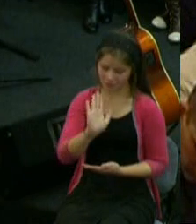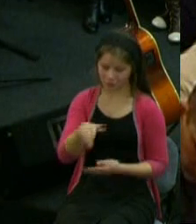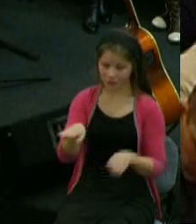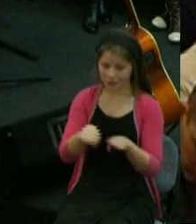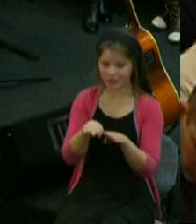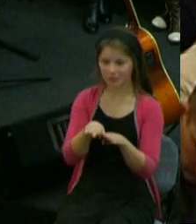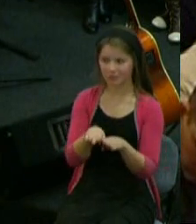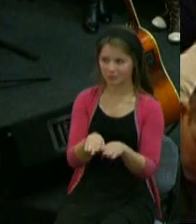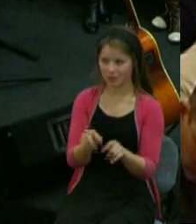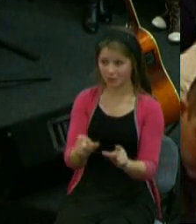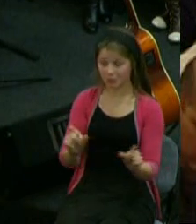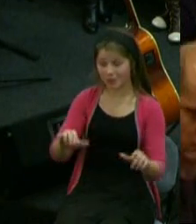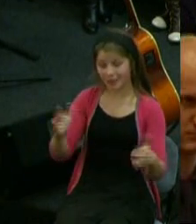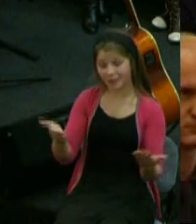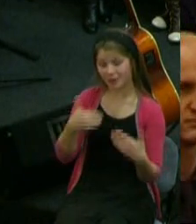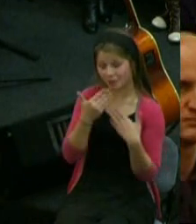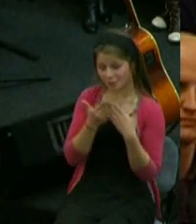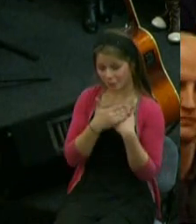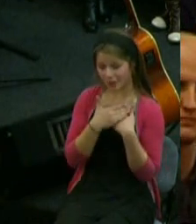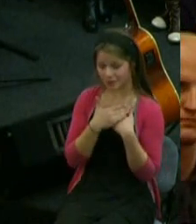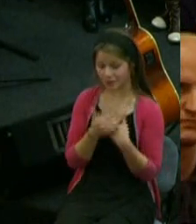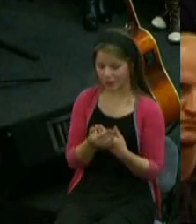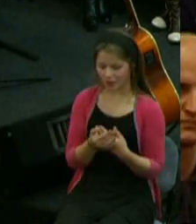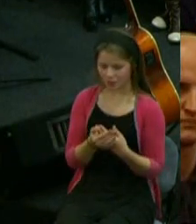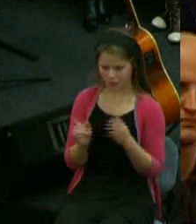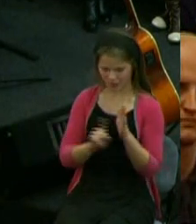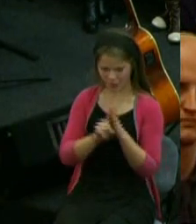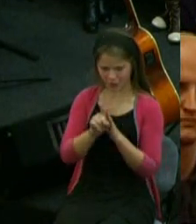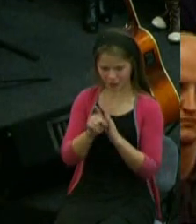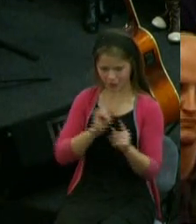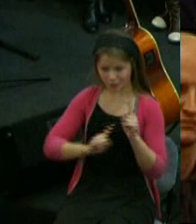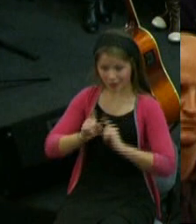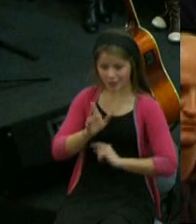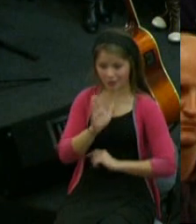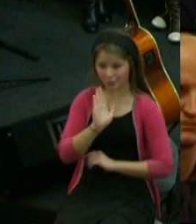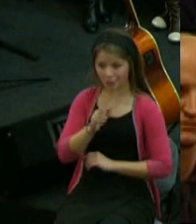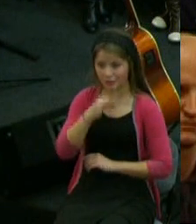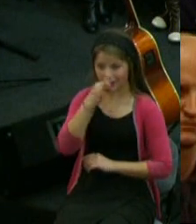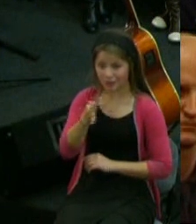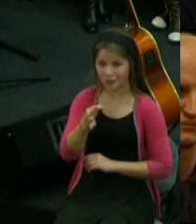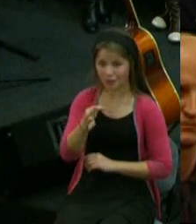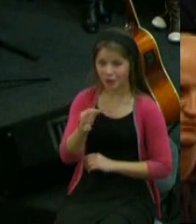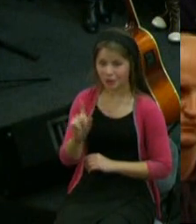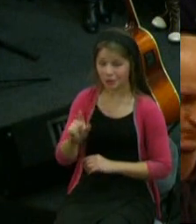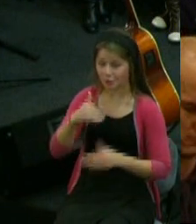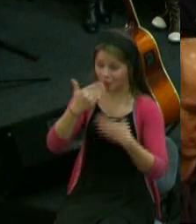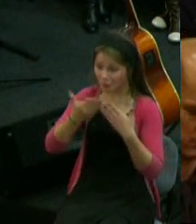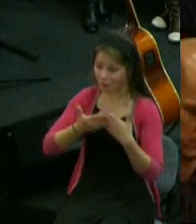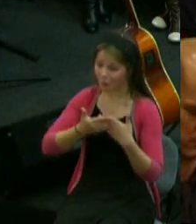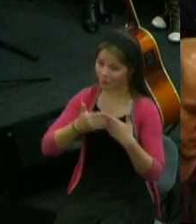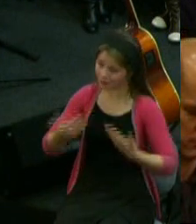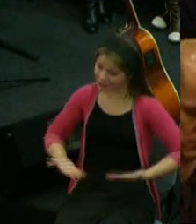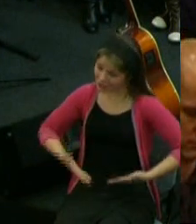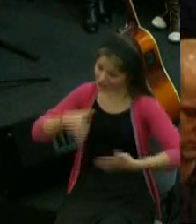які люблять. Люблять, люблять. Сьогодні було, перед початком нашого зібрання, було сказано за цю любов, щоб вона була в нас,